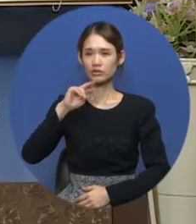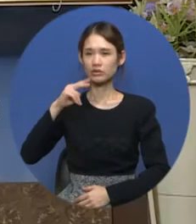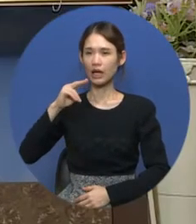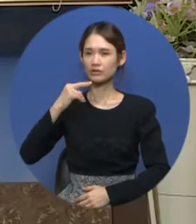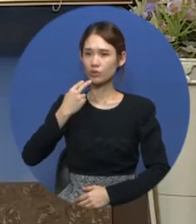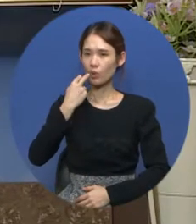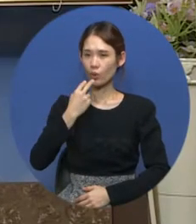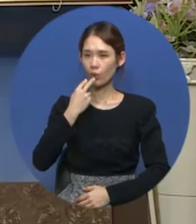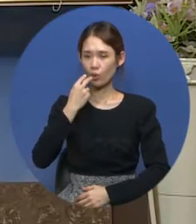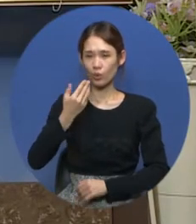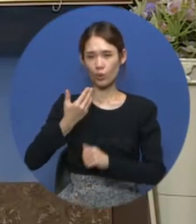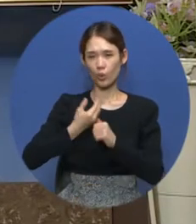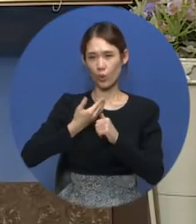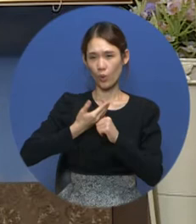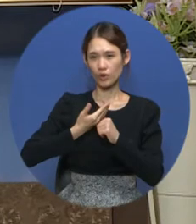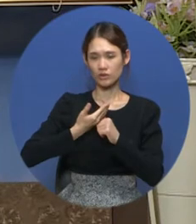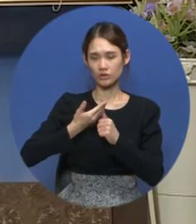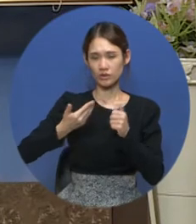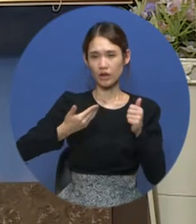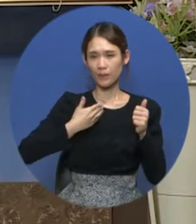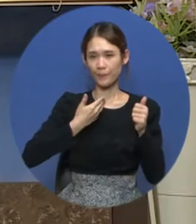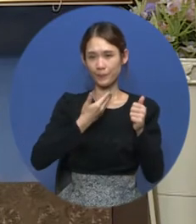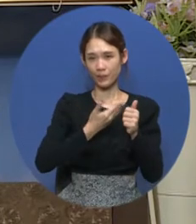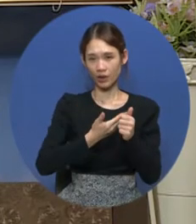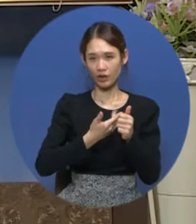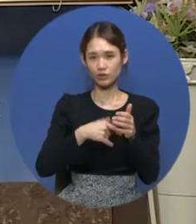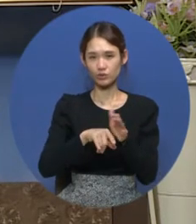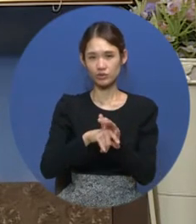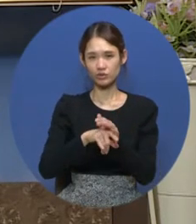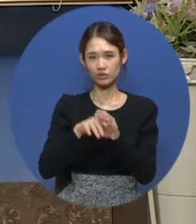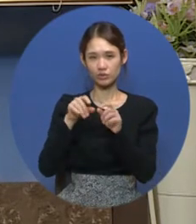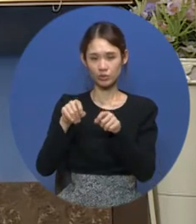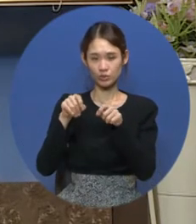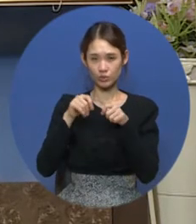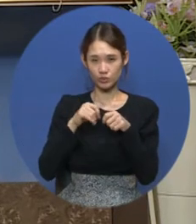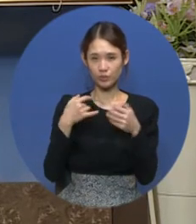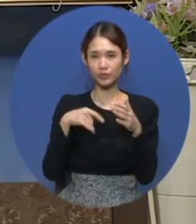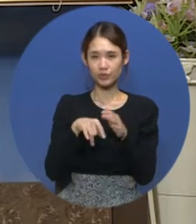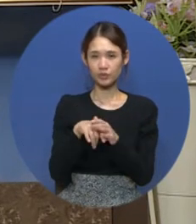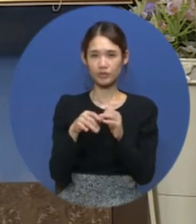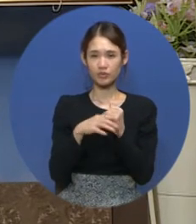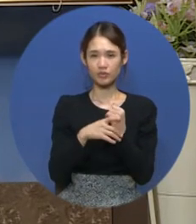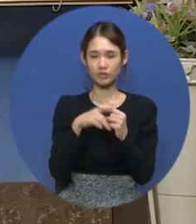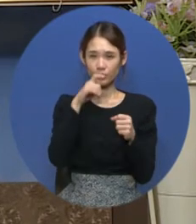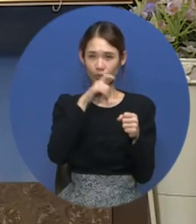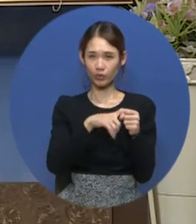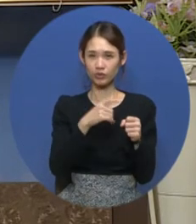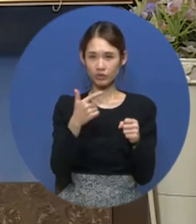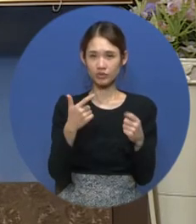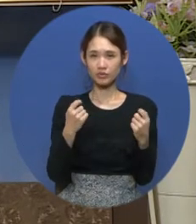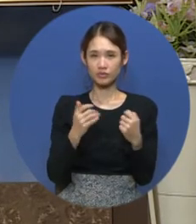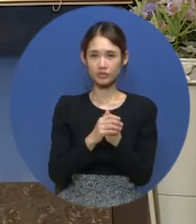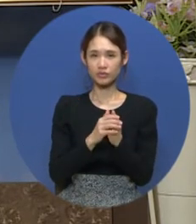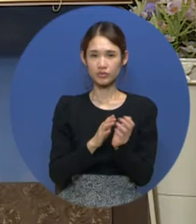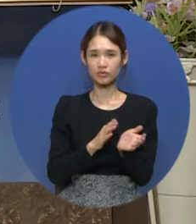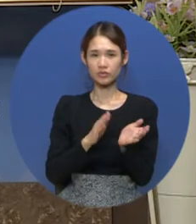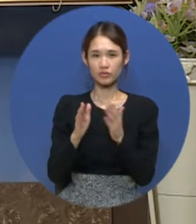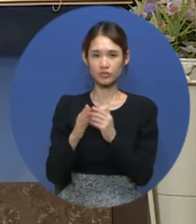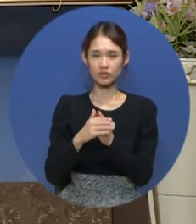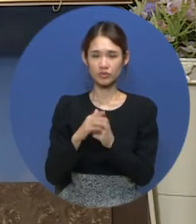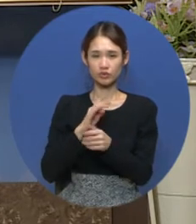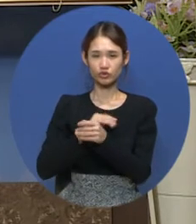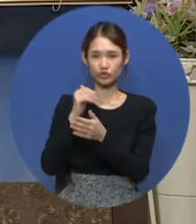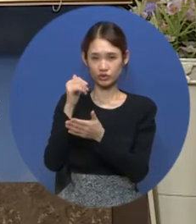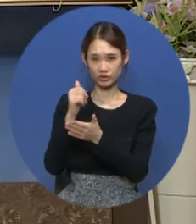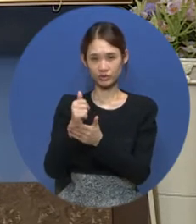무역이 해줄 바뀌어서 4 보험 전경을 또 밖에 미안 4 목적에 가장 컸다고 할 수 있겠네요 그리고 국장